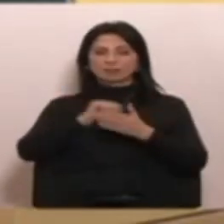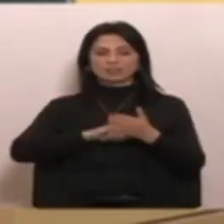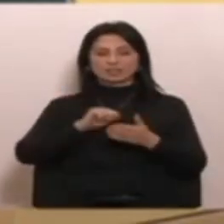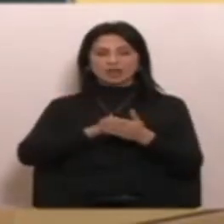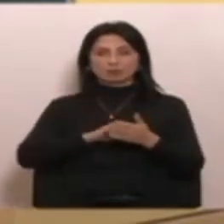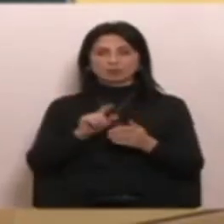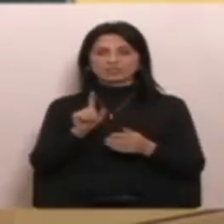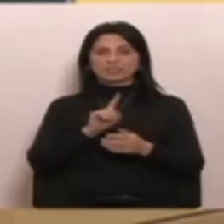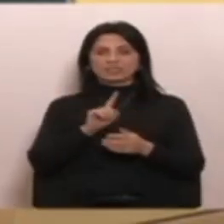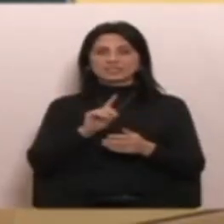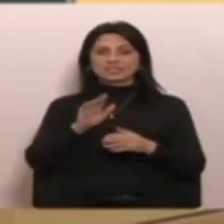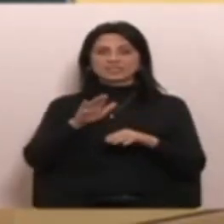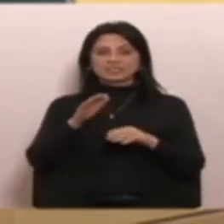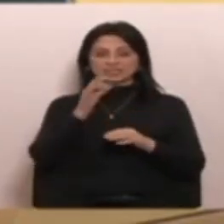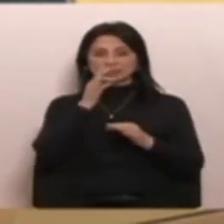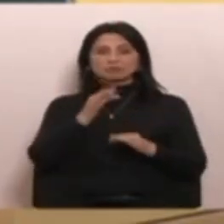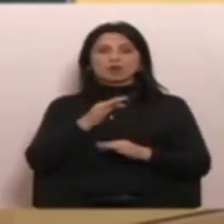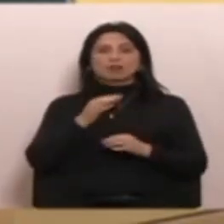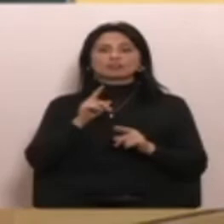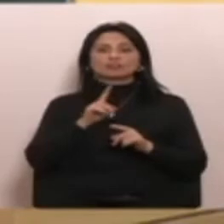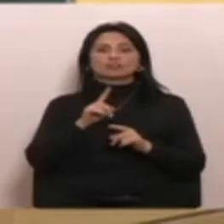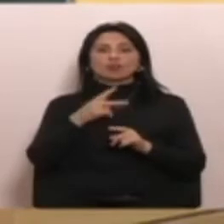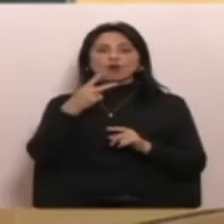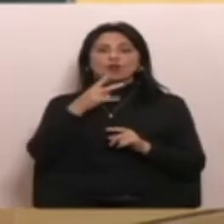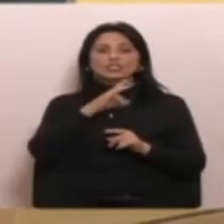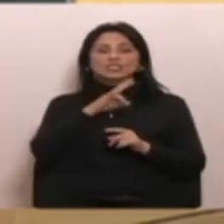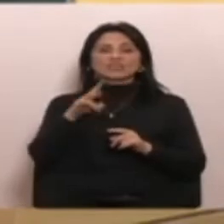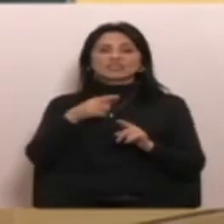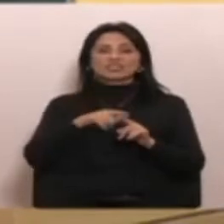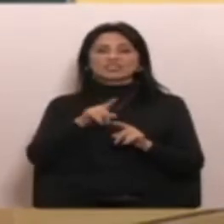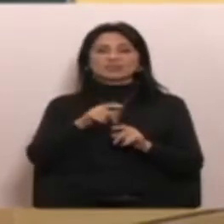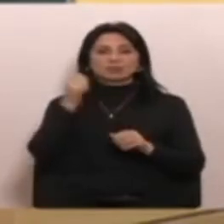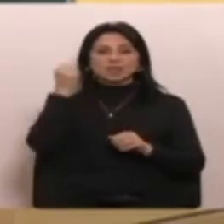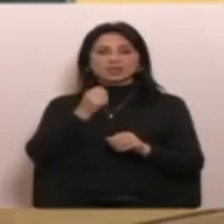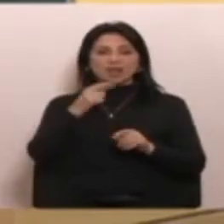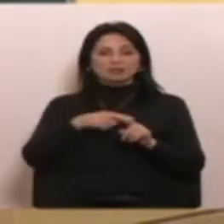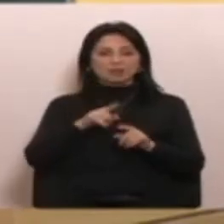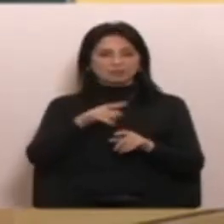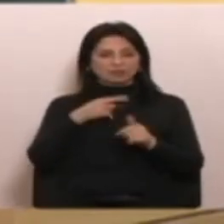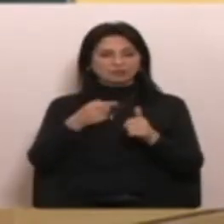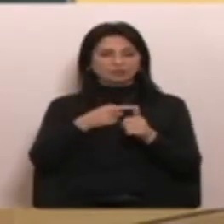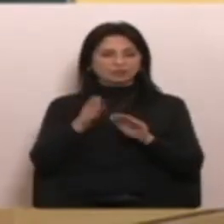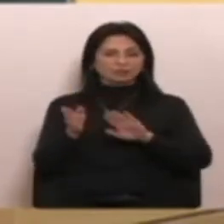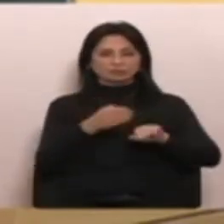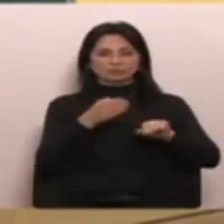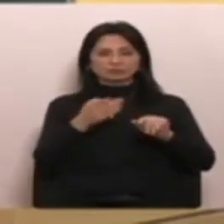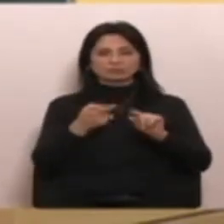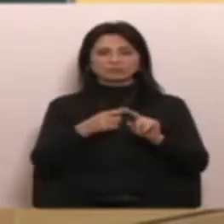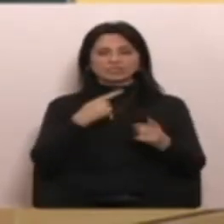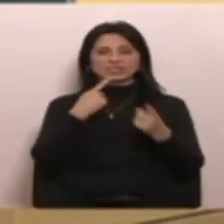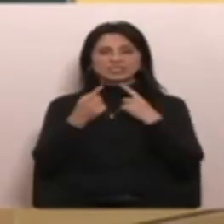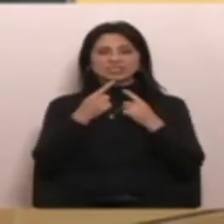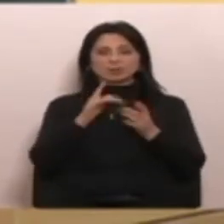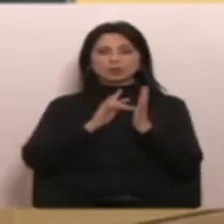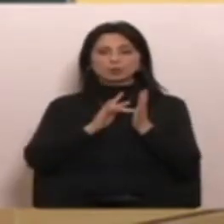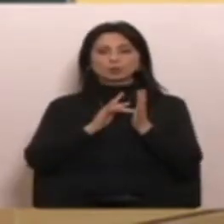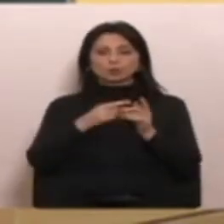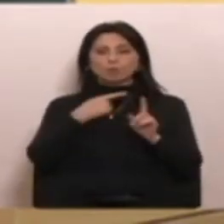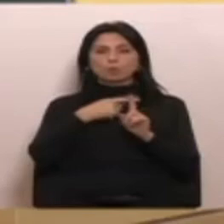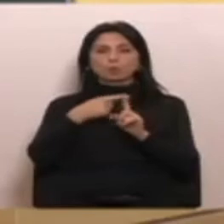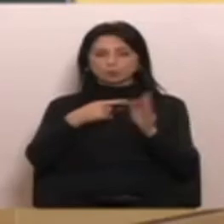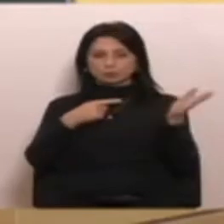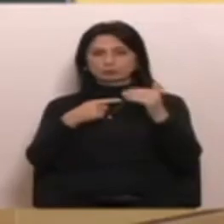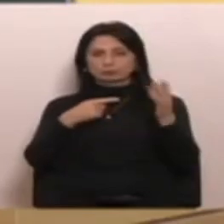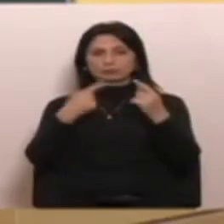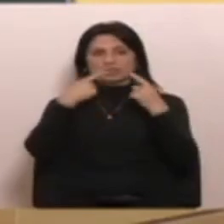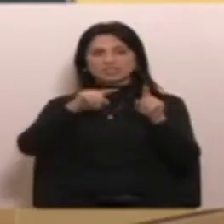რის წყალობითაც 20 ივნისის მოვლენების შემდეგ მიყენებული დარტყმის მიუხედავად, ჩვენ კლავად საუბრობთ ტურიზმის პოზიტიურ დინამიკაზე